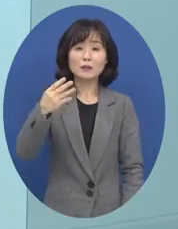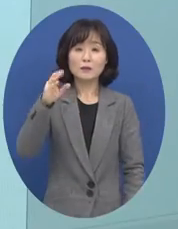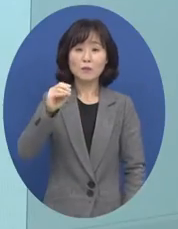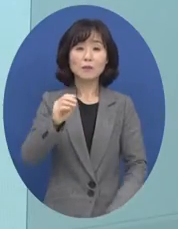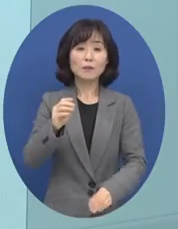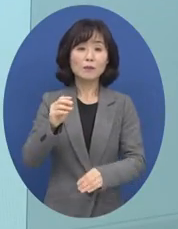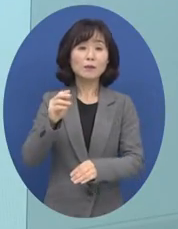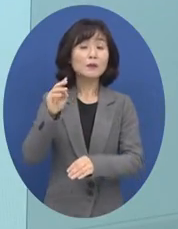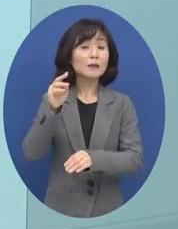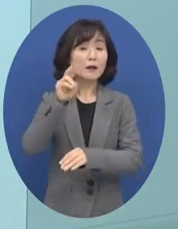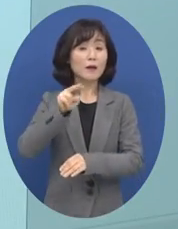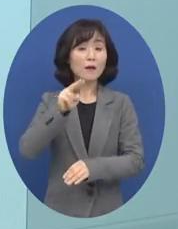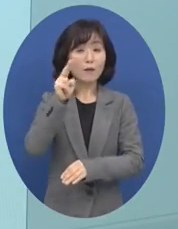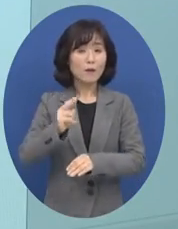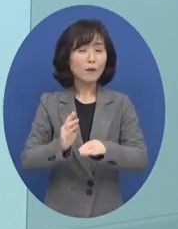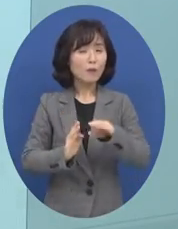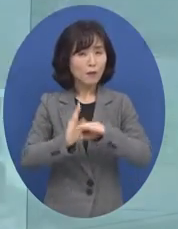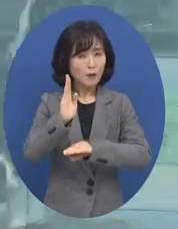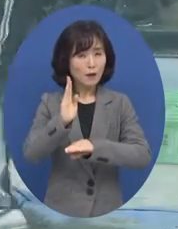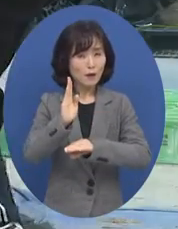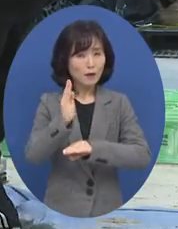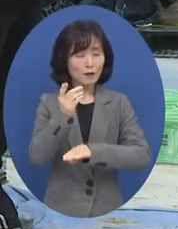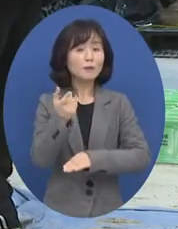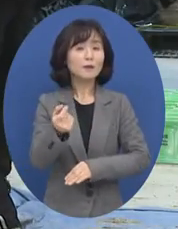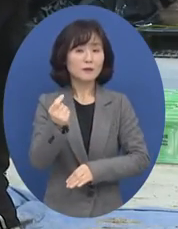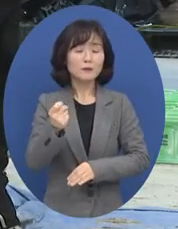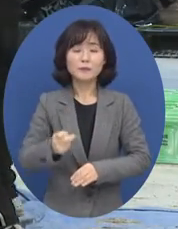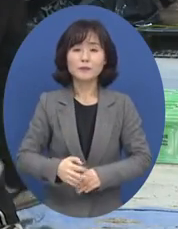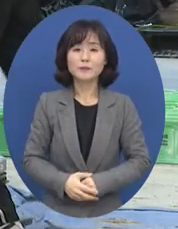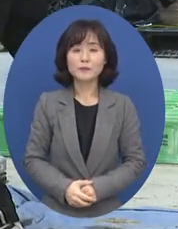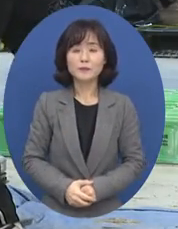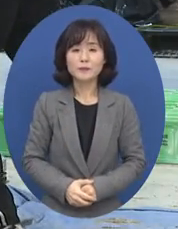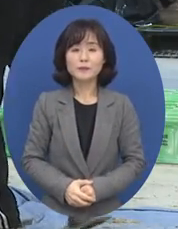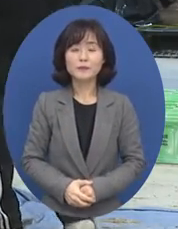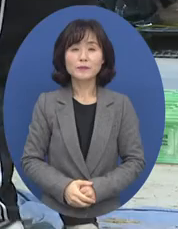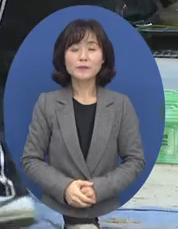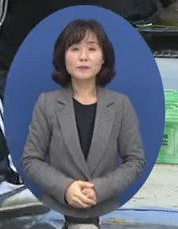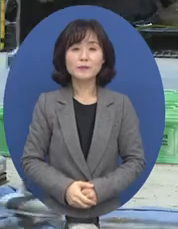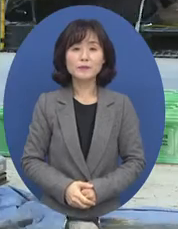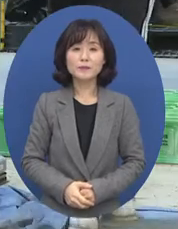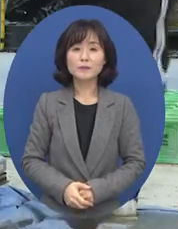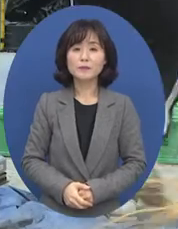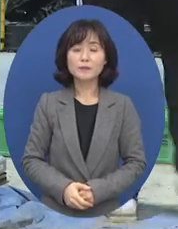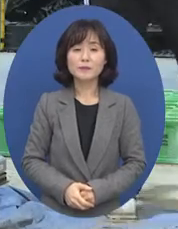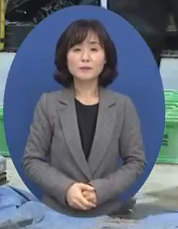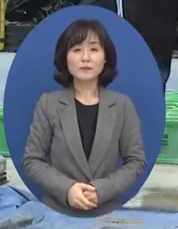초과 달성할 것으로 전망하고 있습니다. 경기 CCTV 최창순입니다.